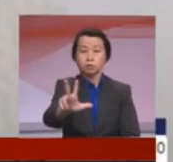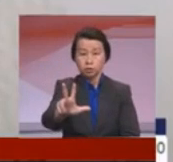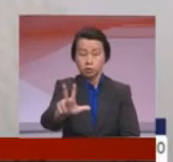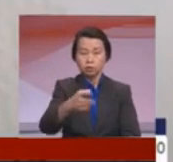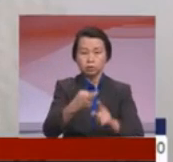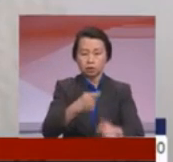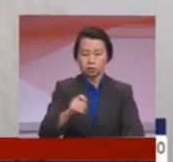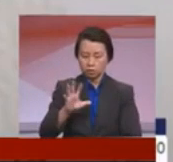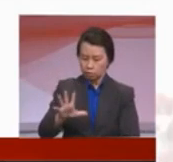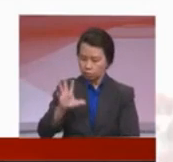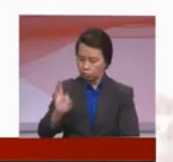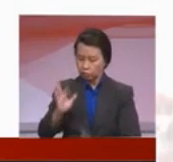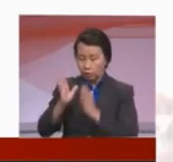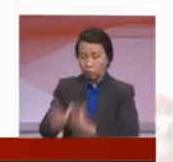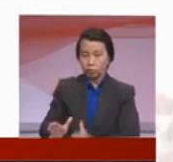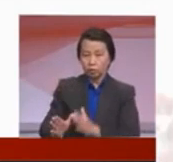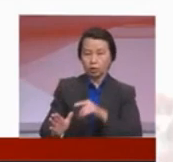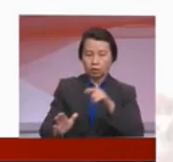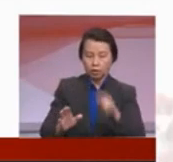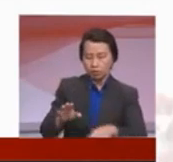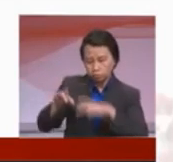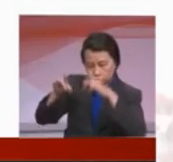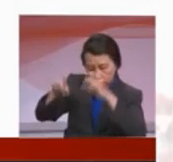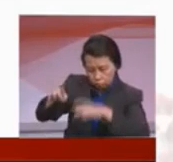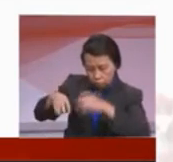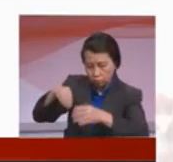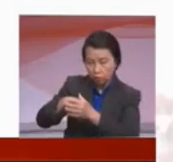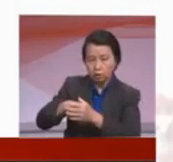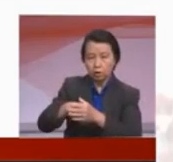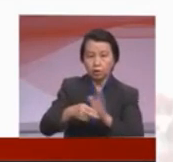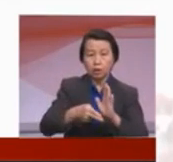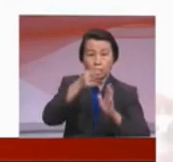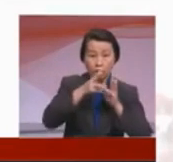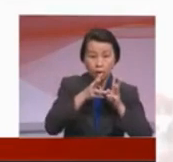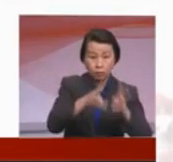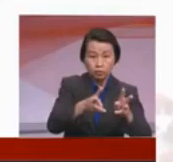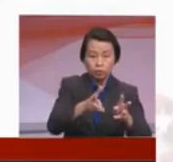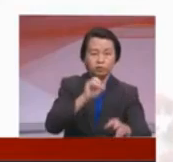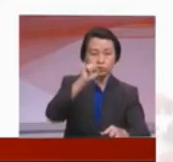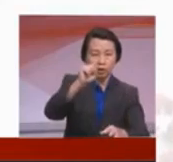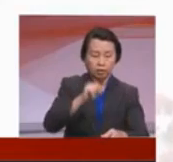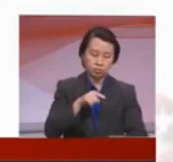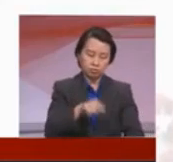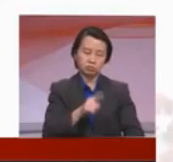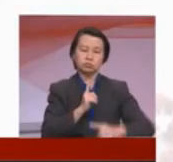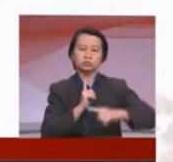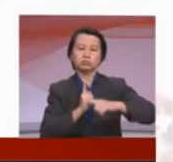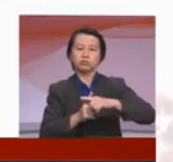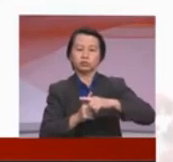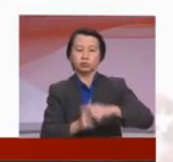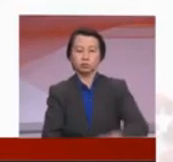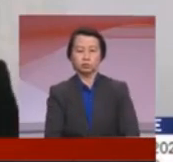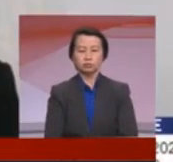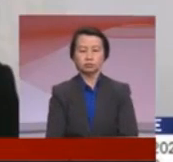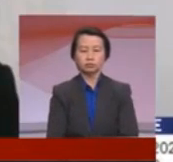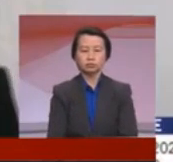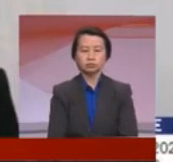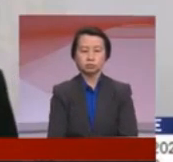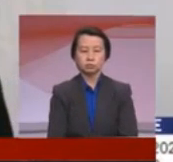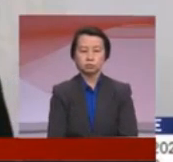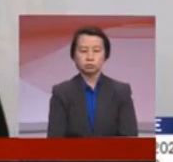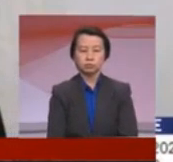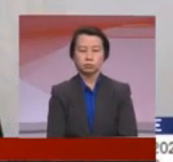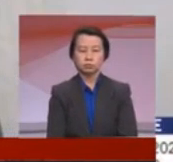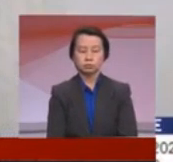daripada 59 individu yang disaring dalam kluster Highway Sabah didapati positif.